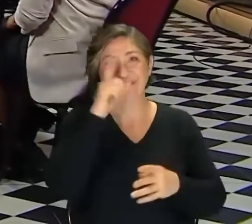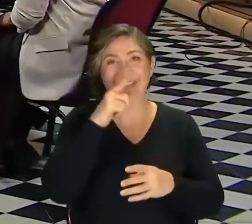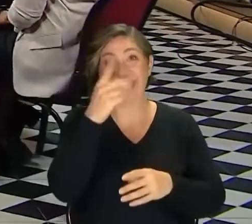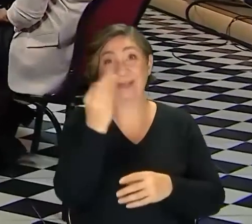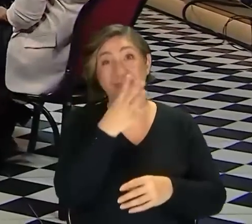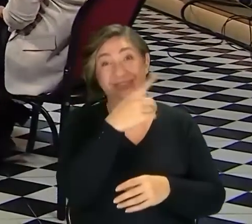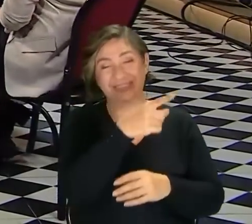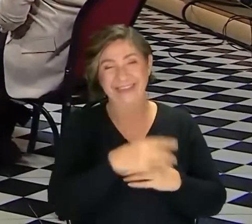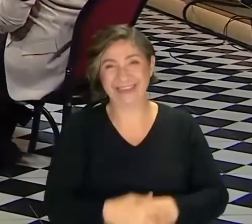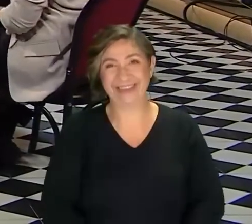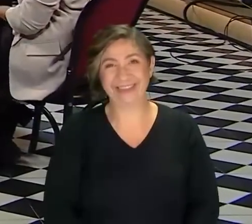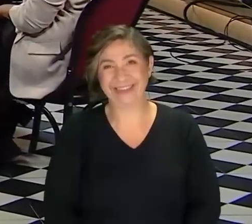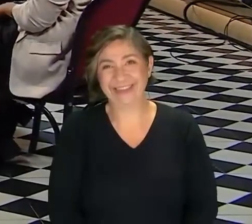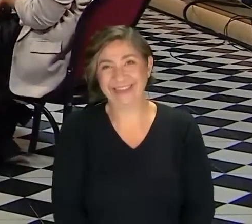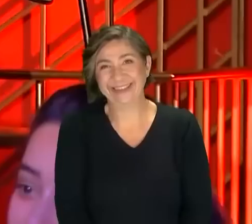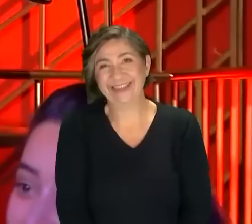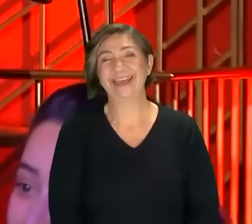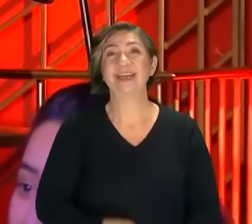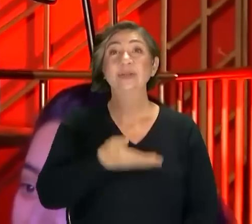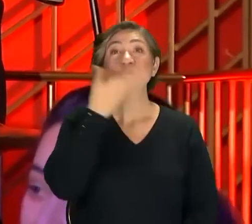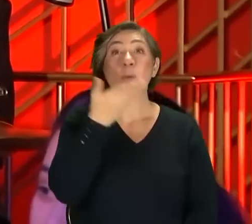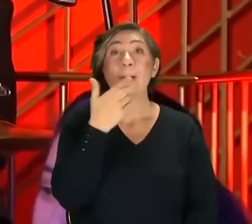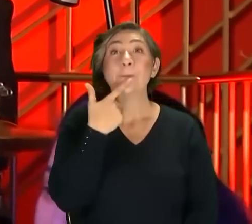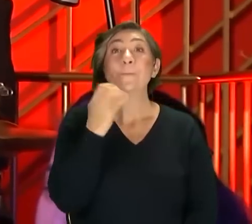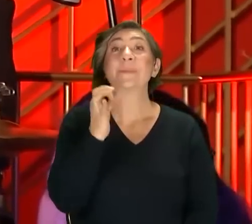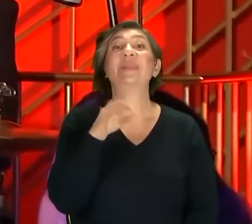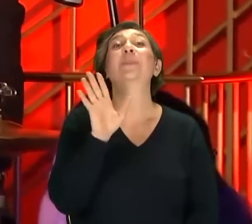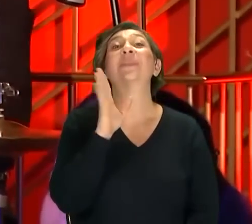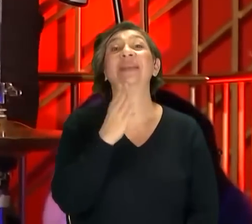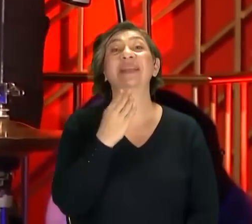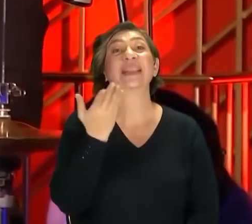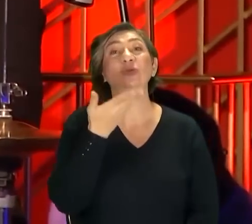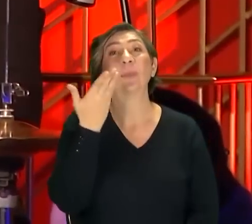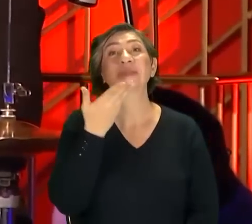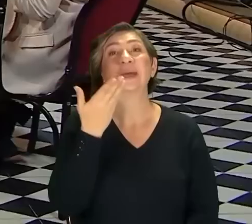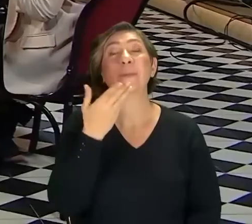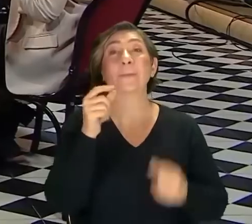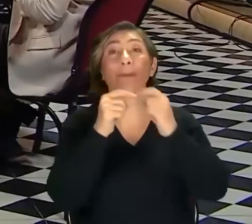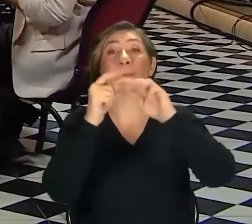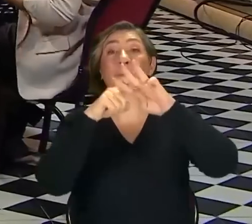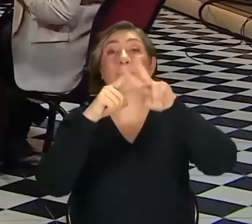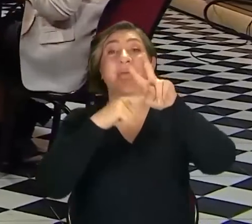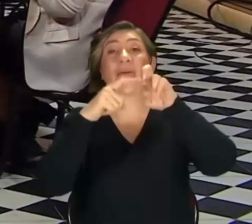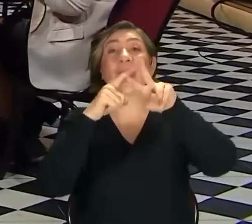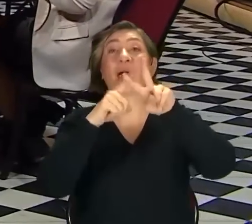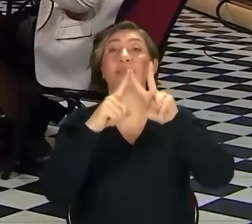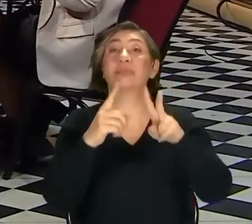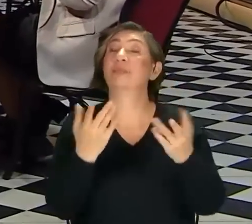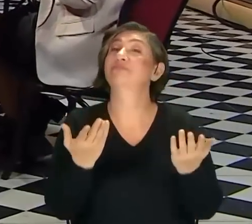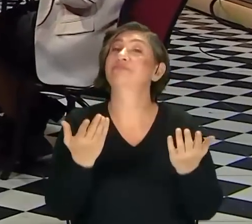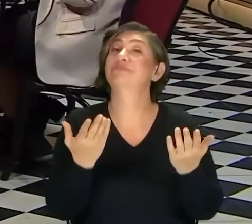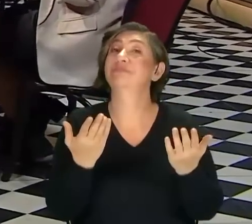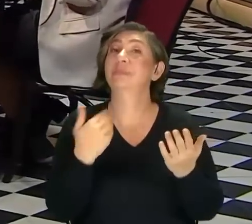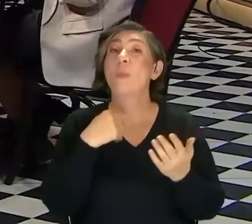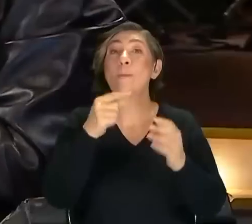sen biliyorsun. Mesela çorbalar inanılmaz güzel değil miydi? Ne çorbası? Beyran. Beyran müthiştir ama. Evet.